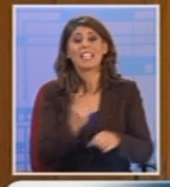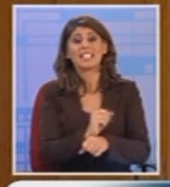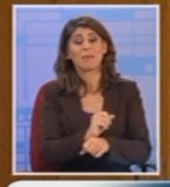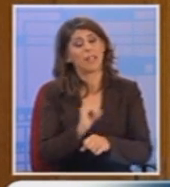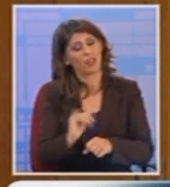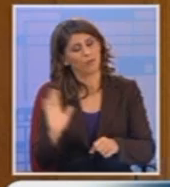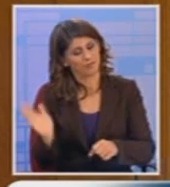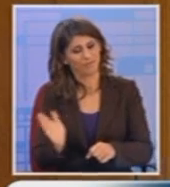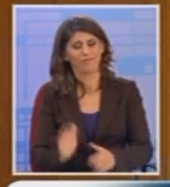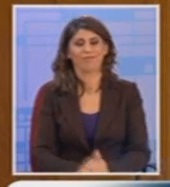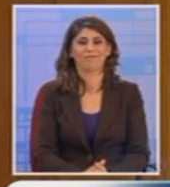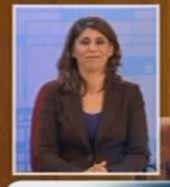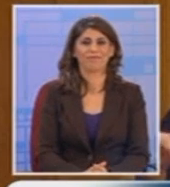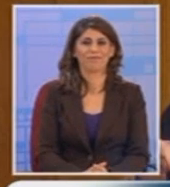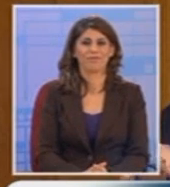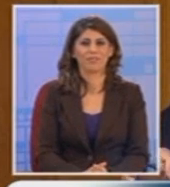Έχω 6 λεπτά.